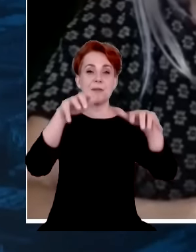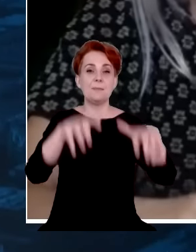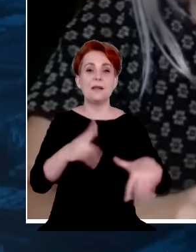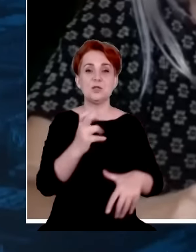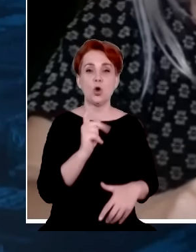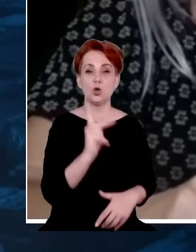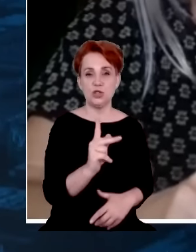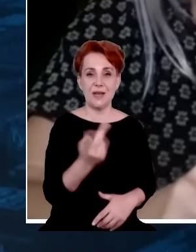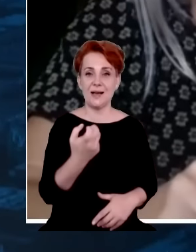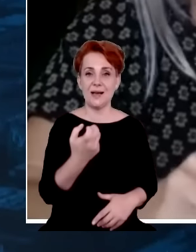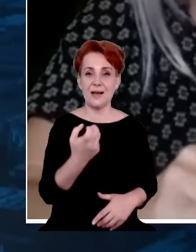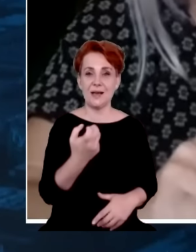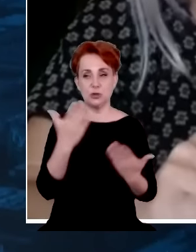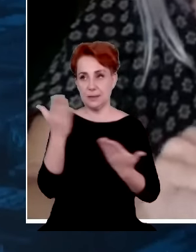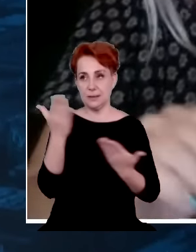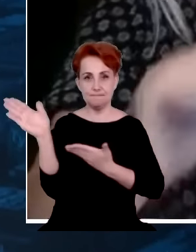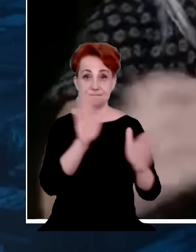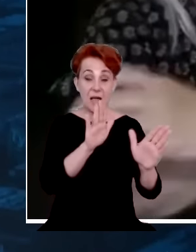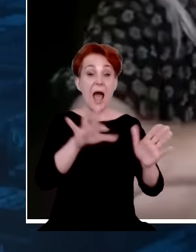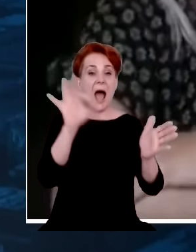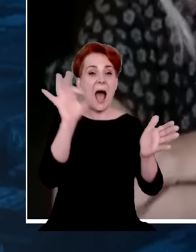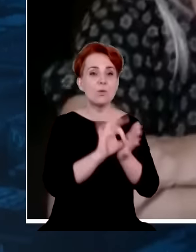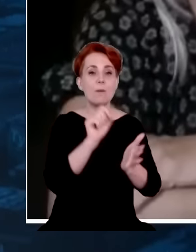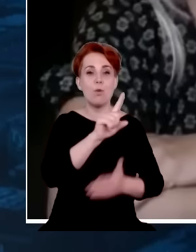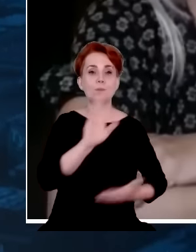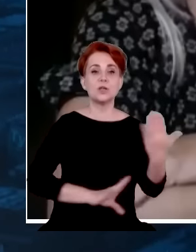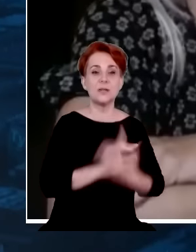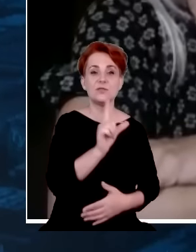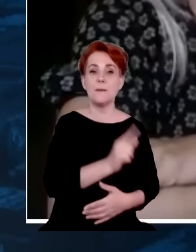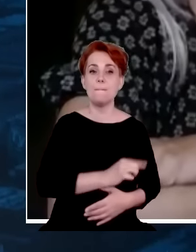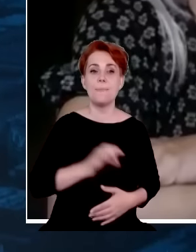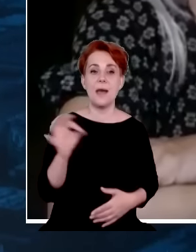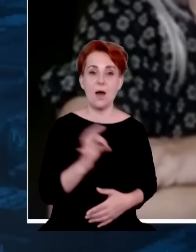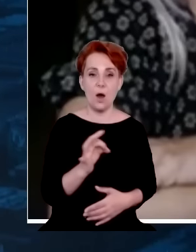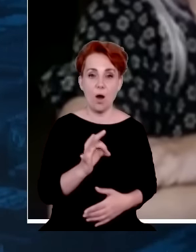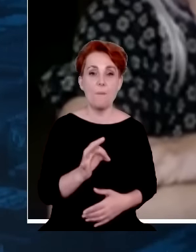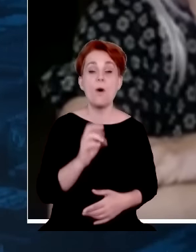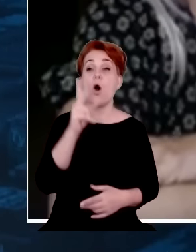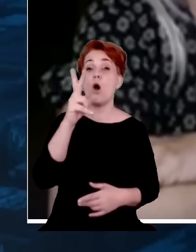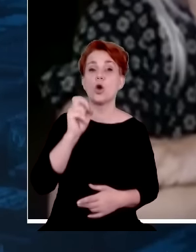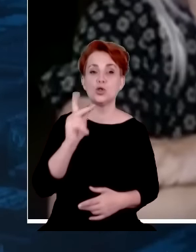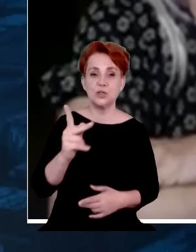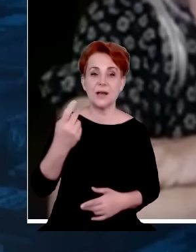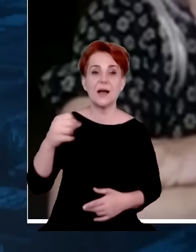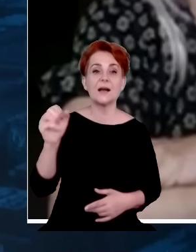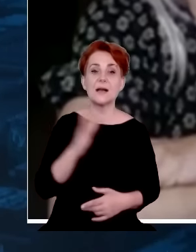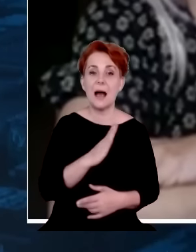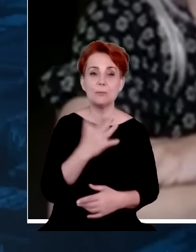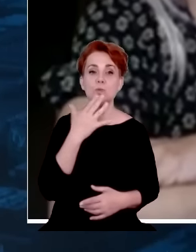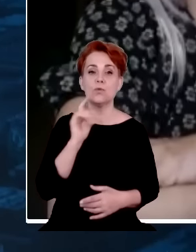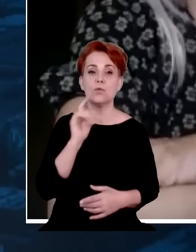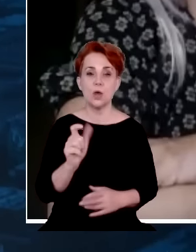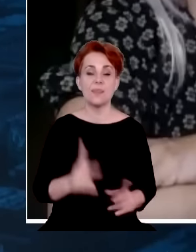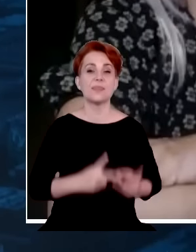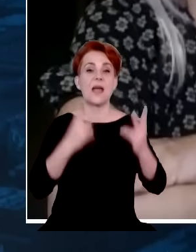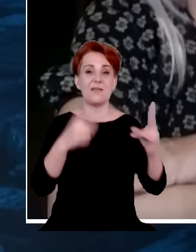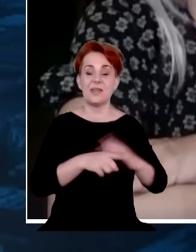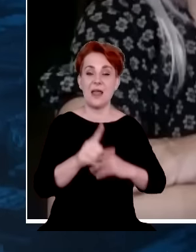korzystając z okazji że mamy przedstawicielkę Platformy Obywatelskiej bo Kosiniak komz mówi tak Najważniejsze to dla nas w psl-u